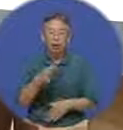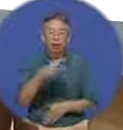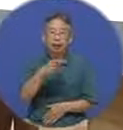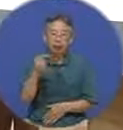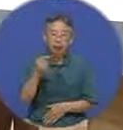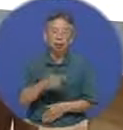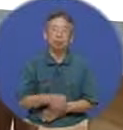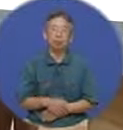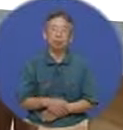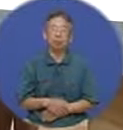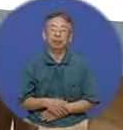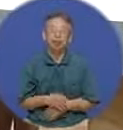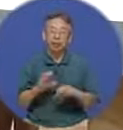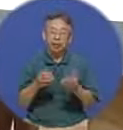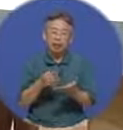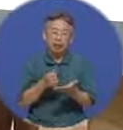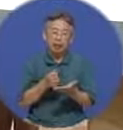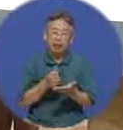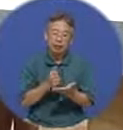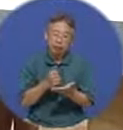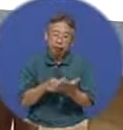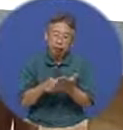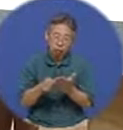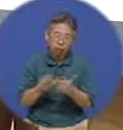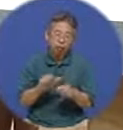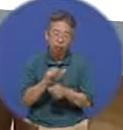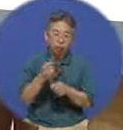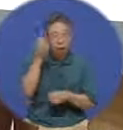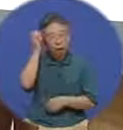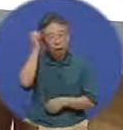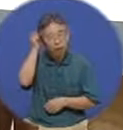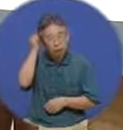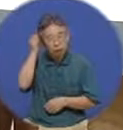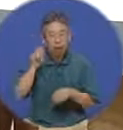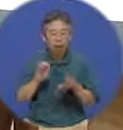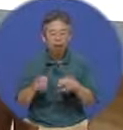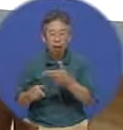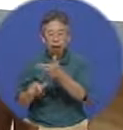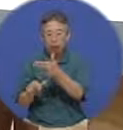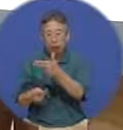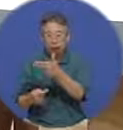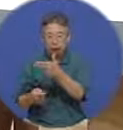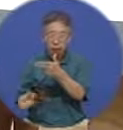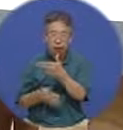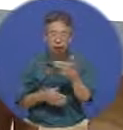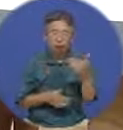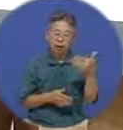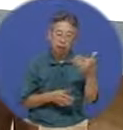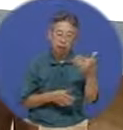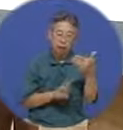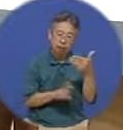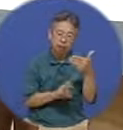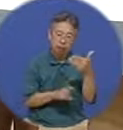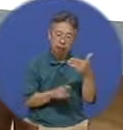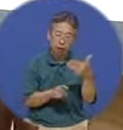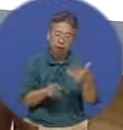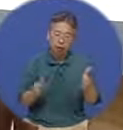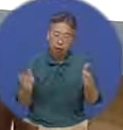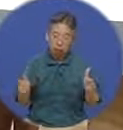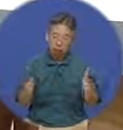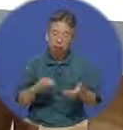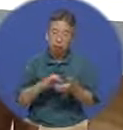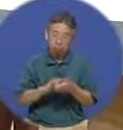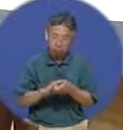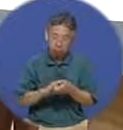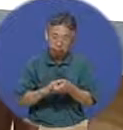題です。世界遺産登録5周年を記念して今月1日から8月31日までの期間限定で開